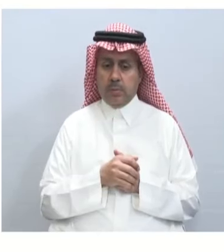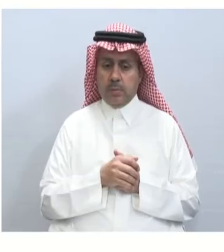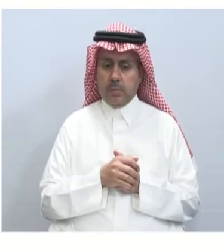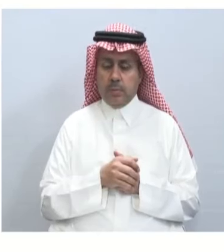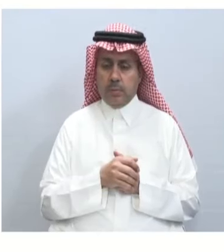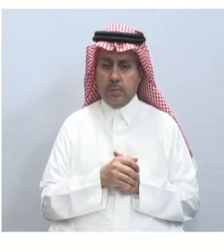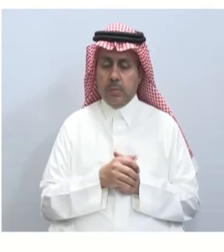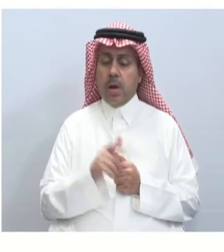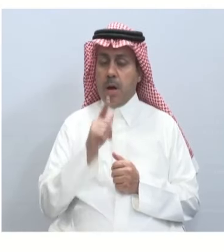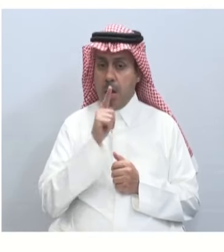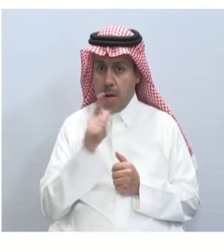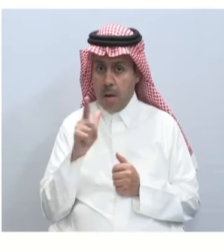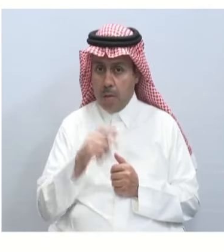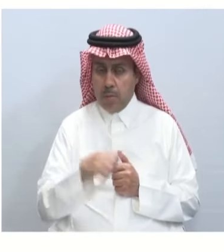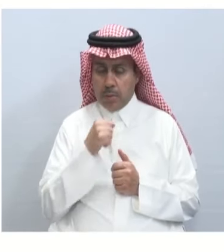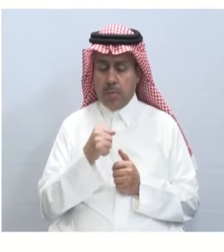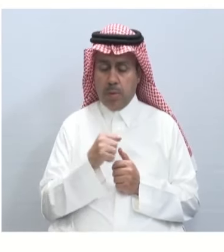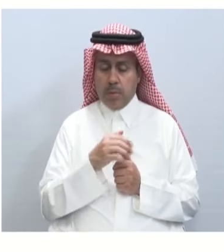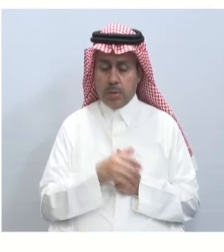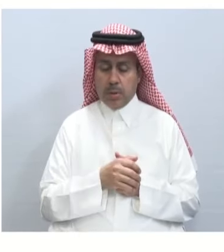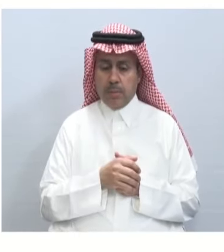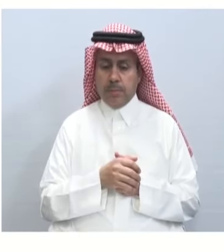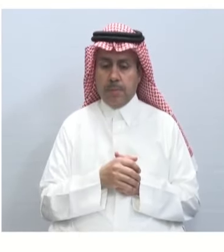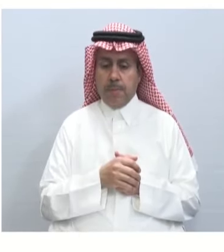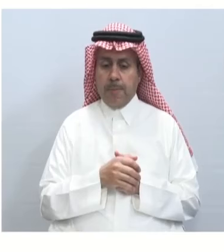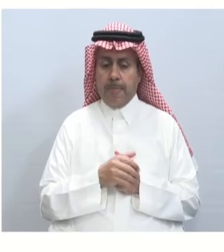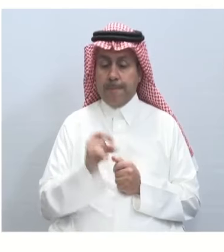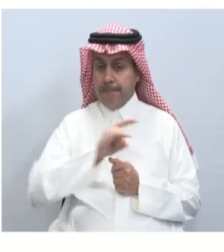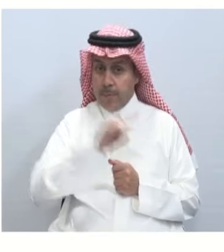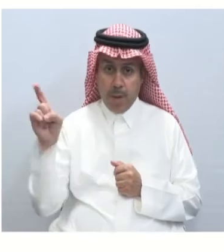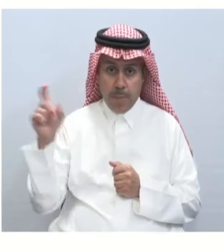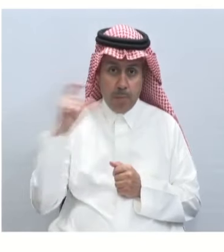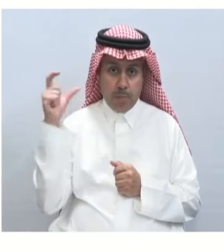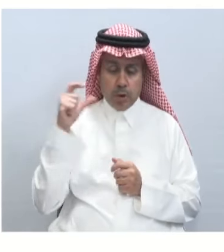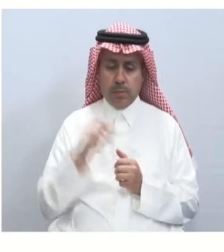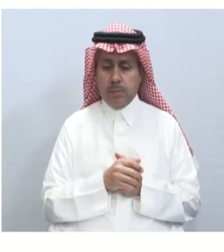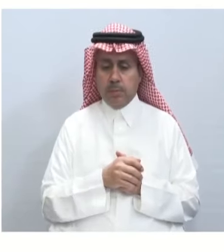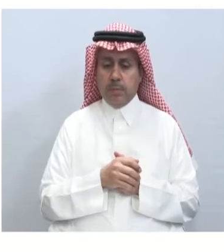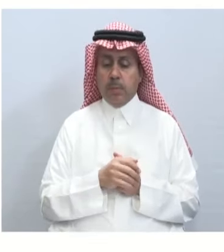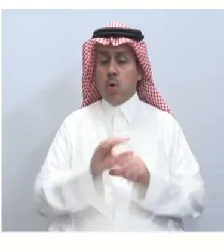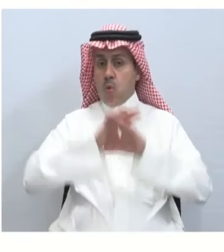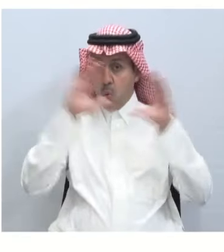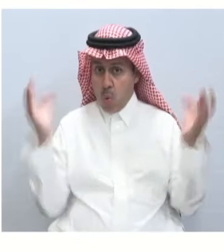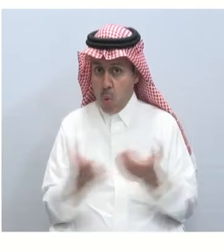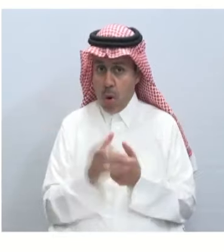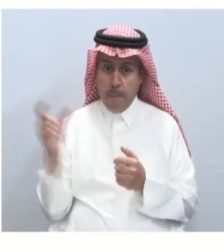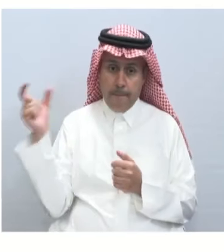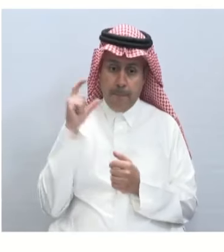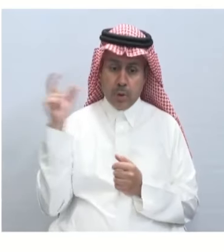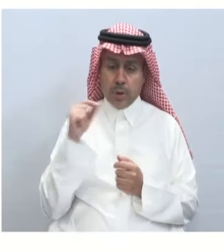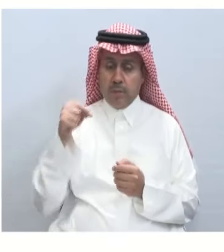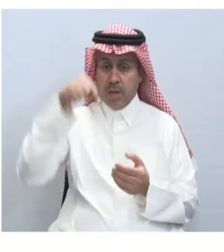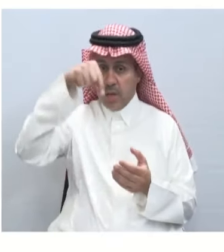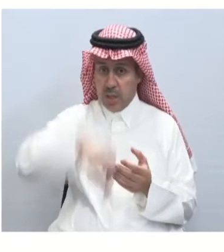قال قال رسول الله صلى الله عليه وسلم ما من مسلم يعني كل مسلم